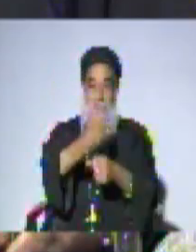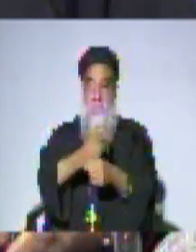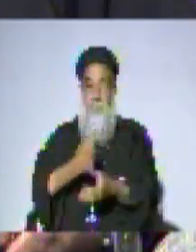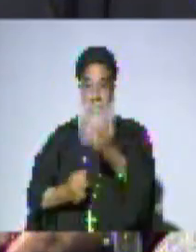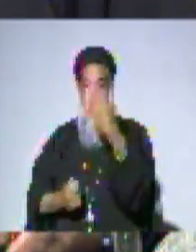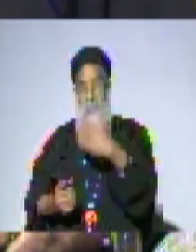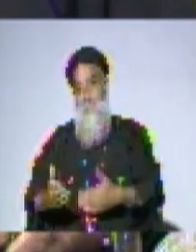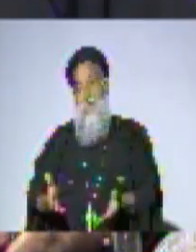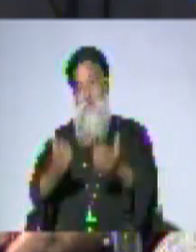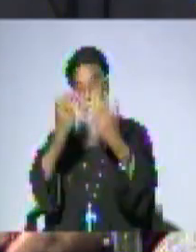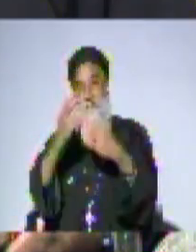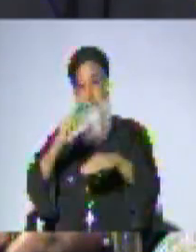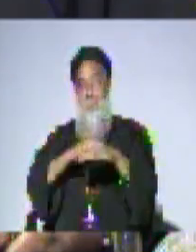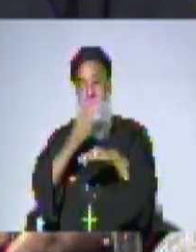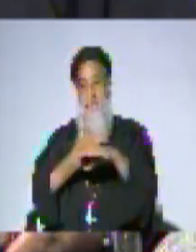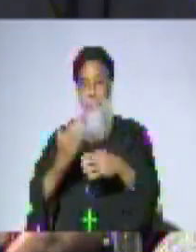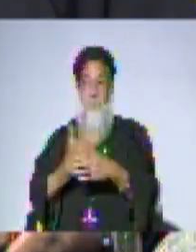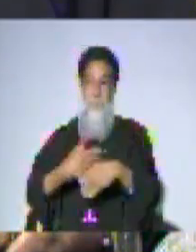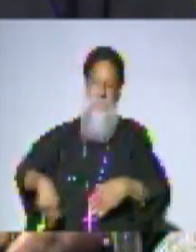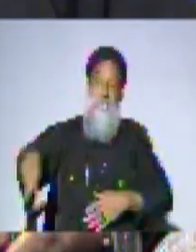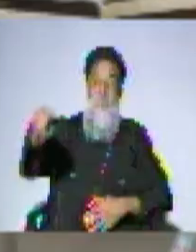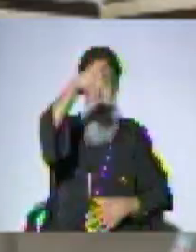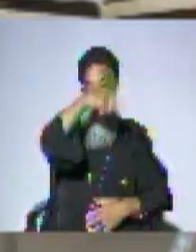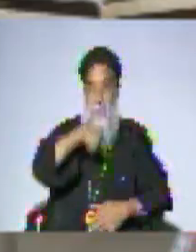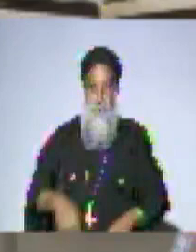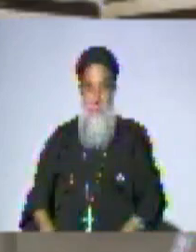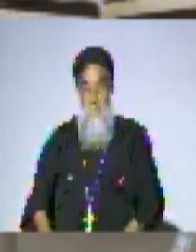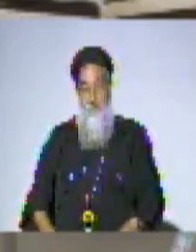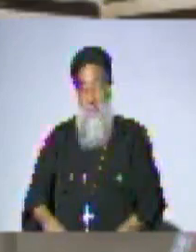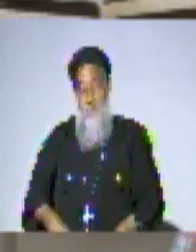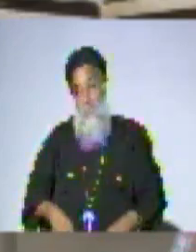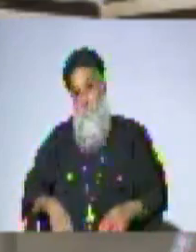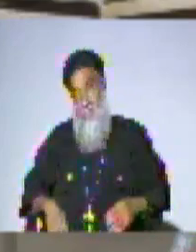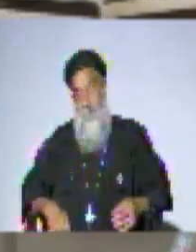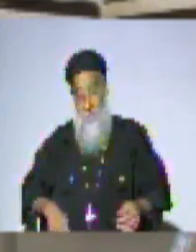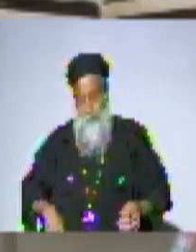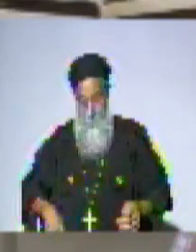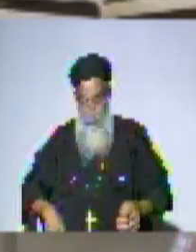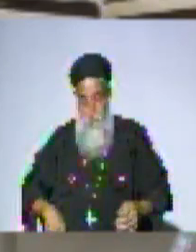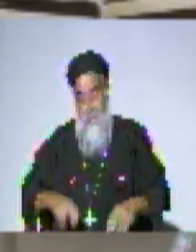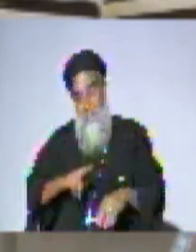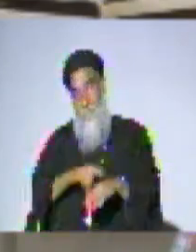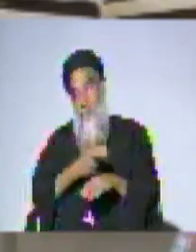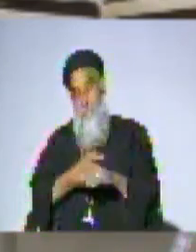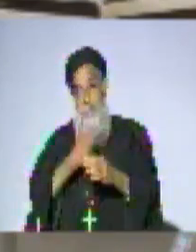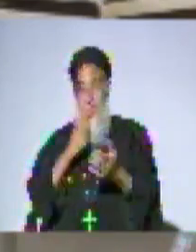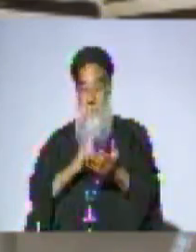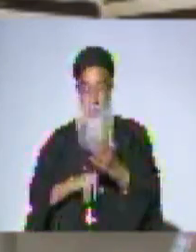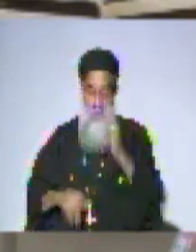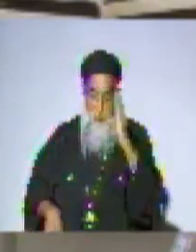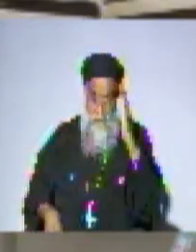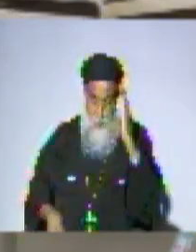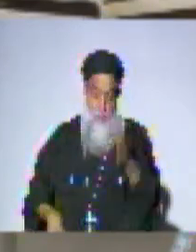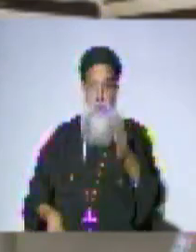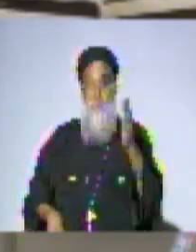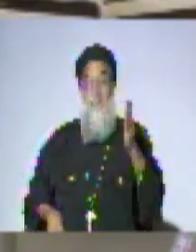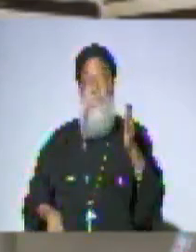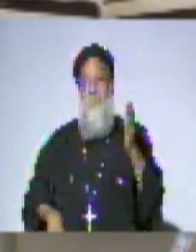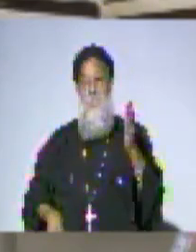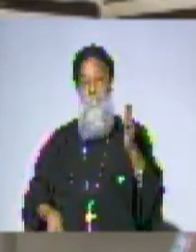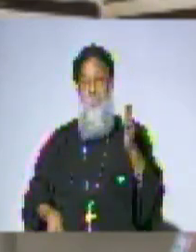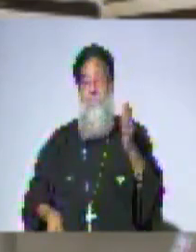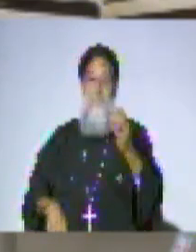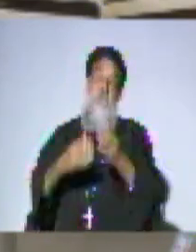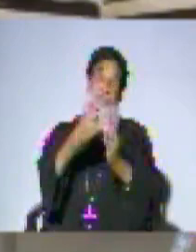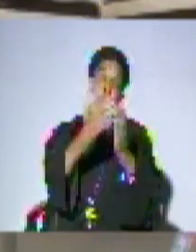الأموات ونحن شهود لذلك. أي يعني هنا دليل واضح أن